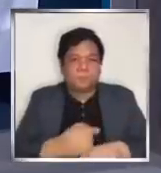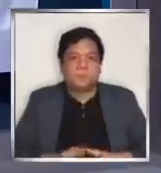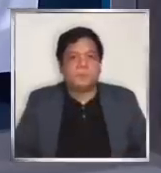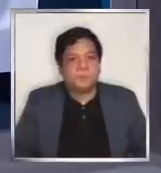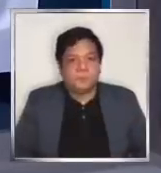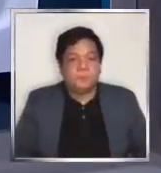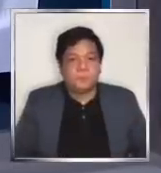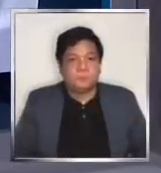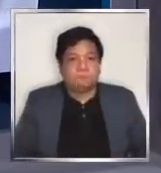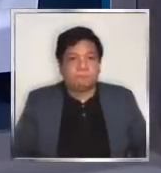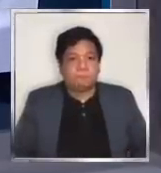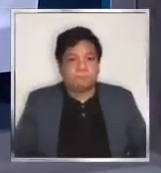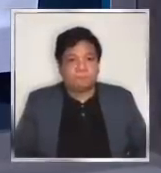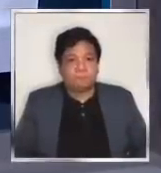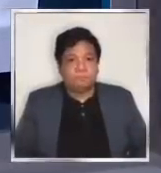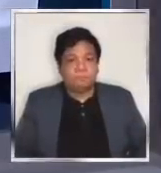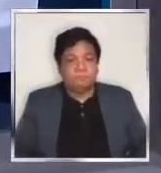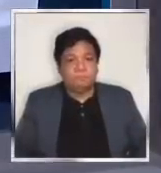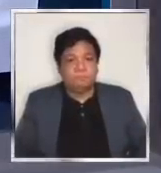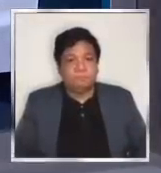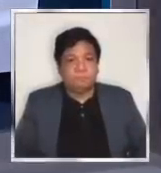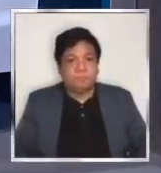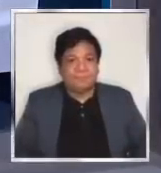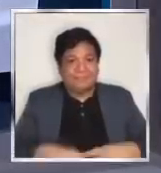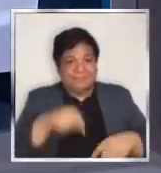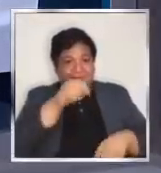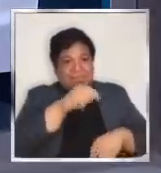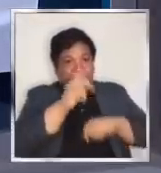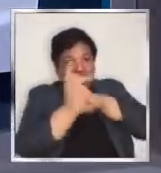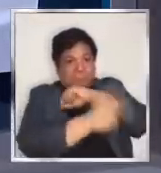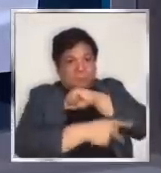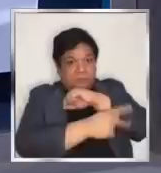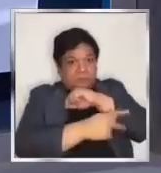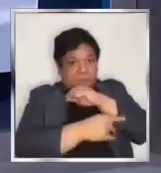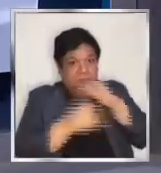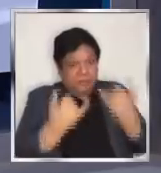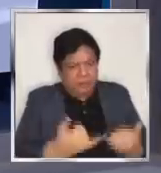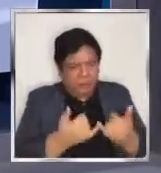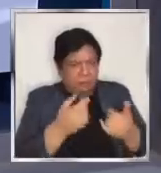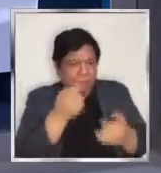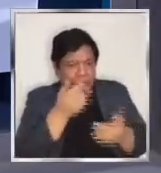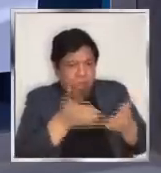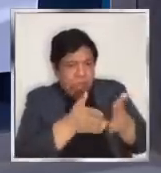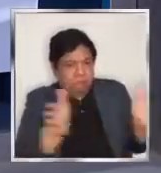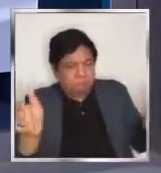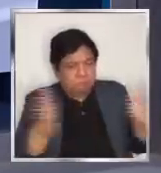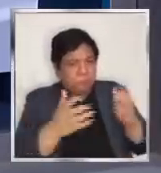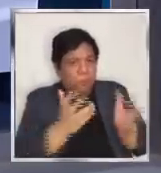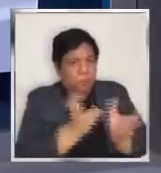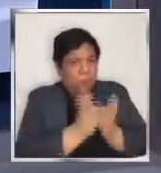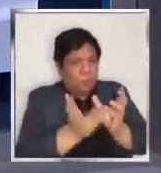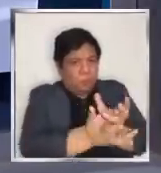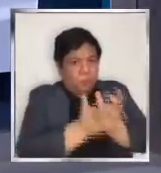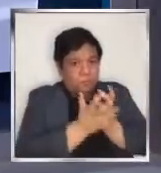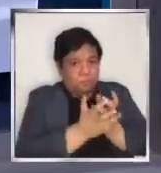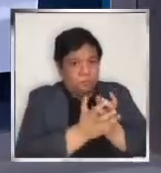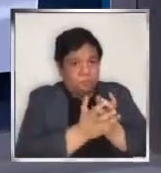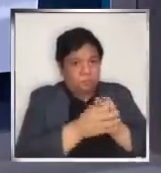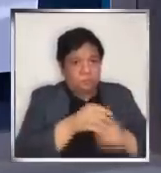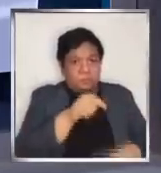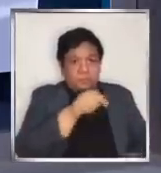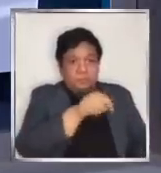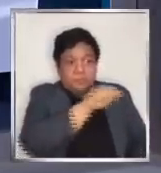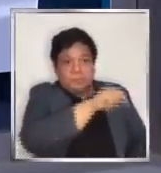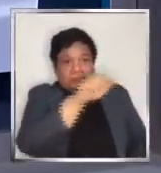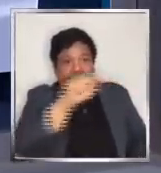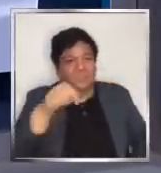Matapos ilipat ang probinsya sa mas maluwag na quarantine, hinarang ang ilang nagtangkang pumasok sa Cavite na nag-akalang pwede